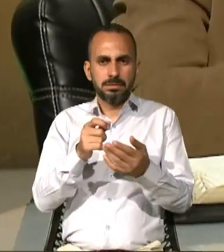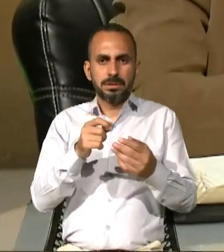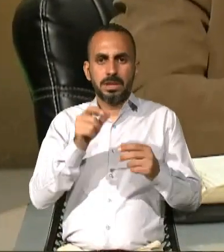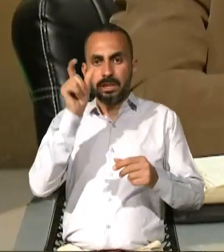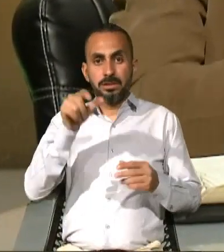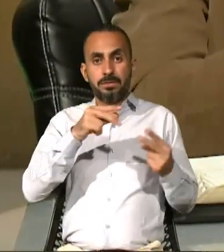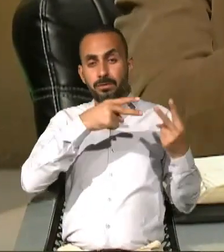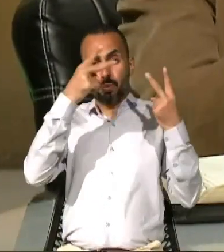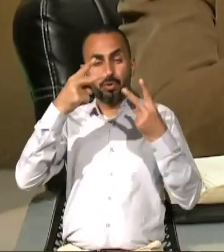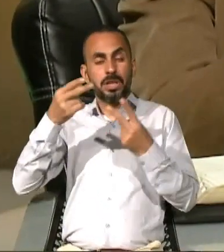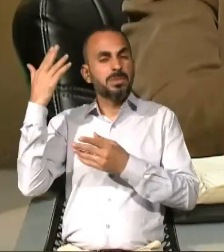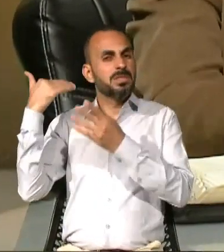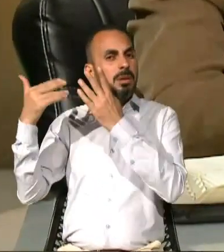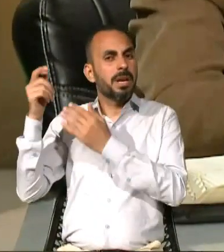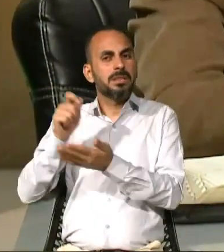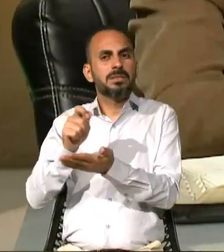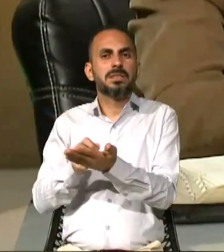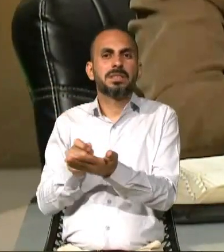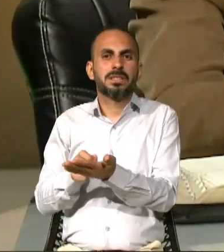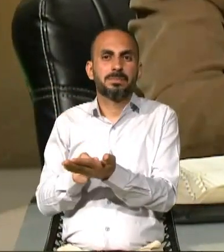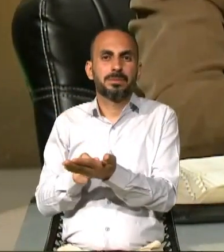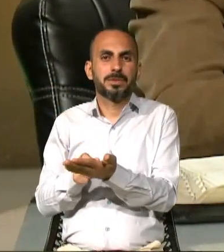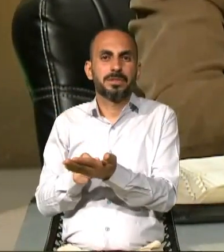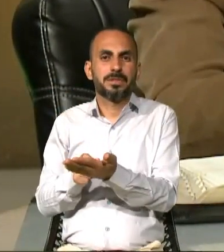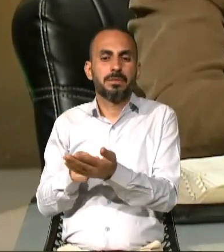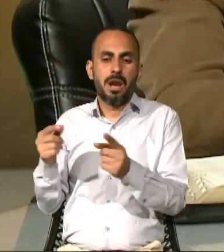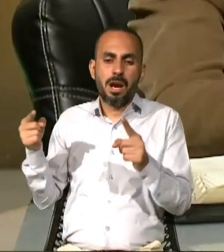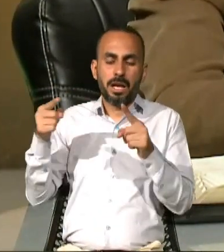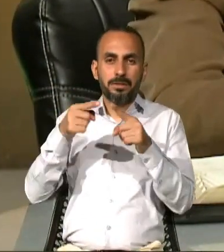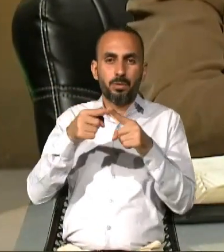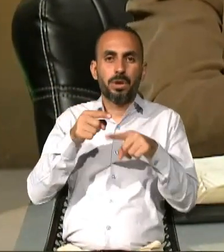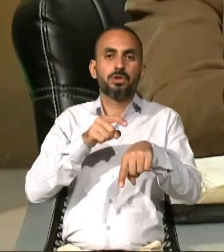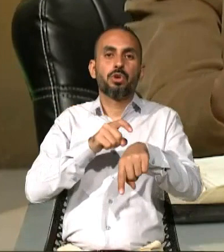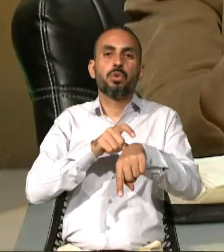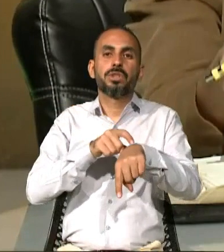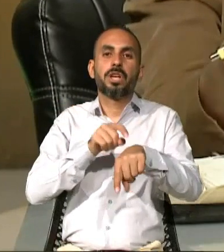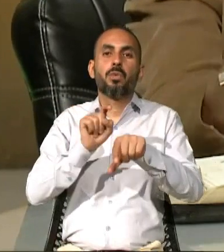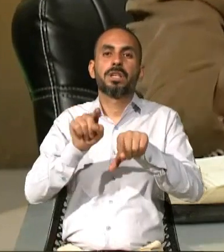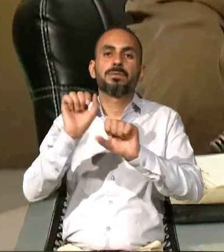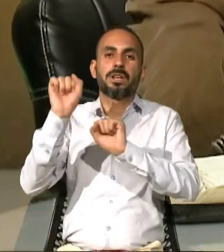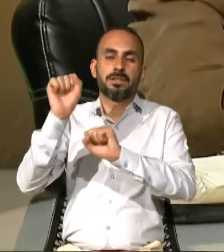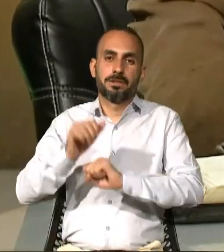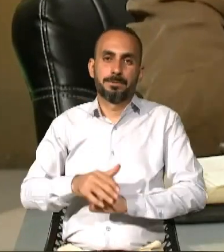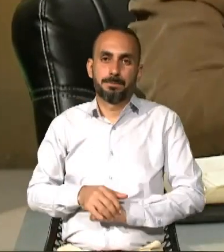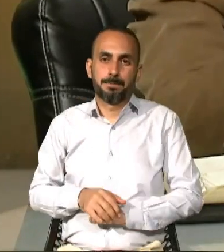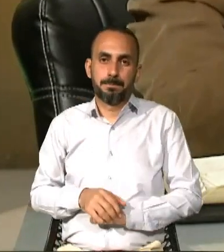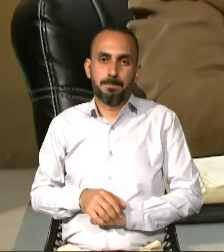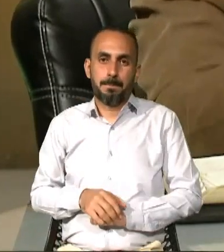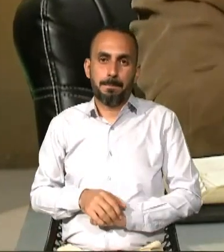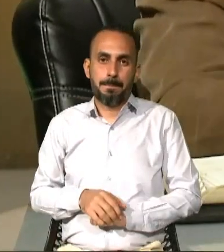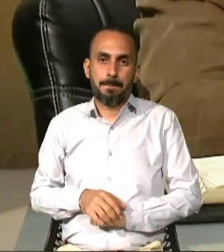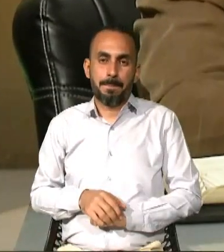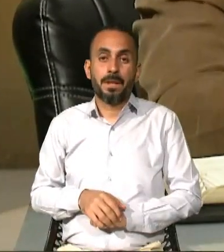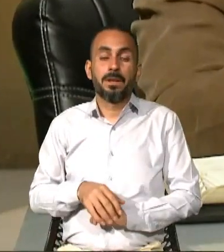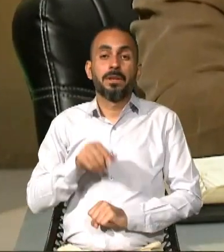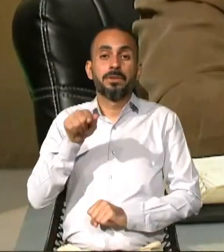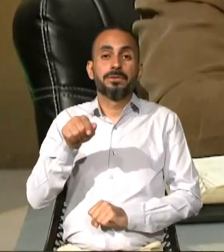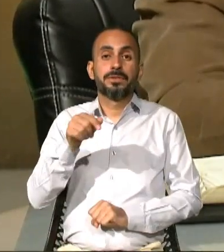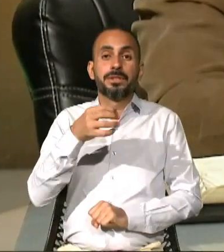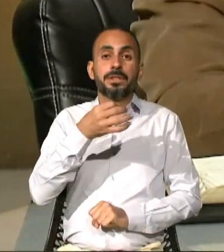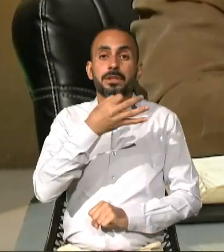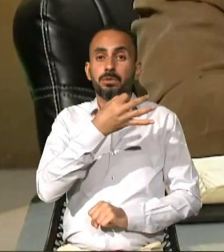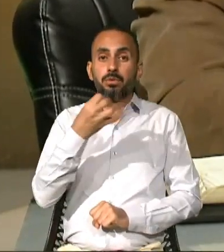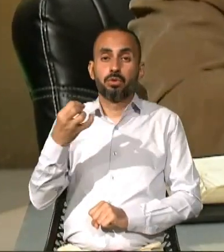بونا إنه الكتاب المقدس بيقول إنه ذكر في نبوات العهد القديم 333 نبوة